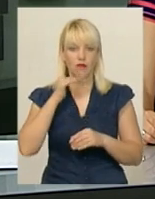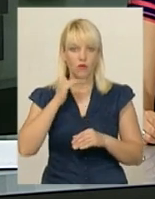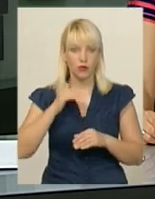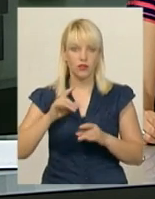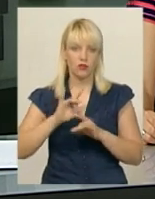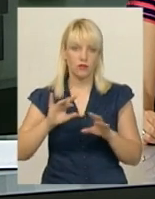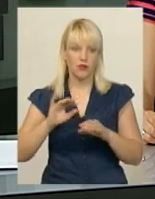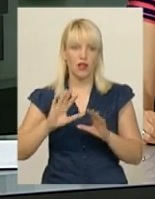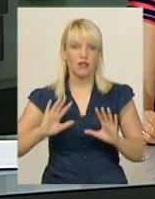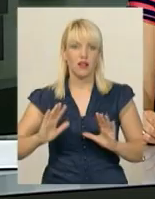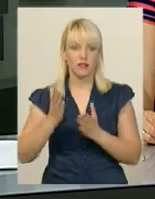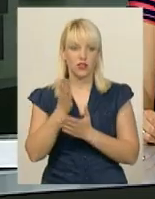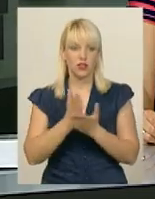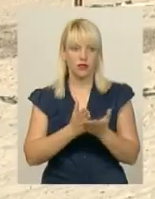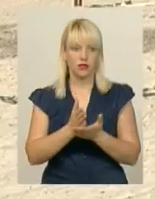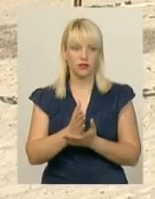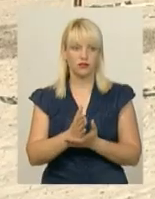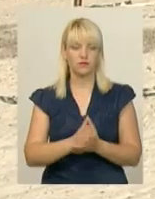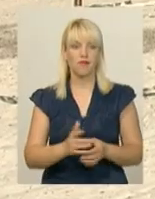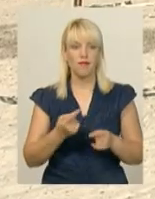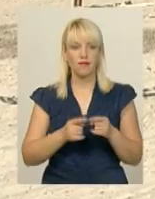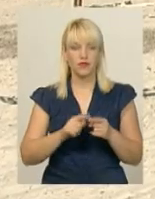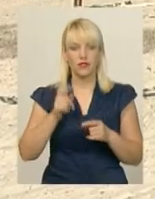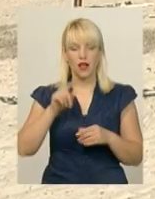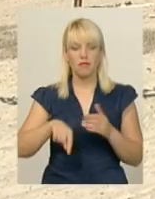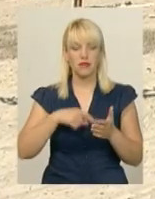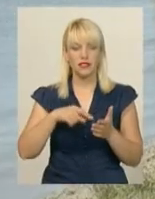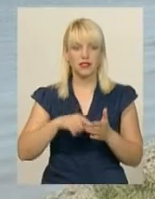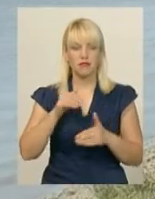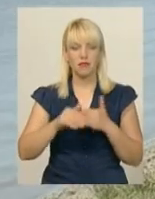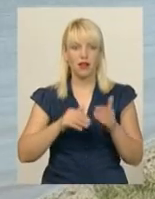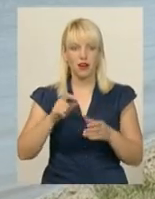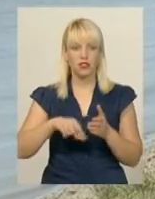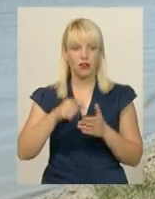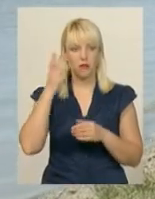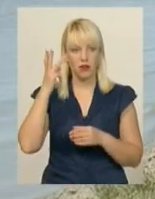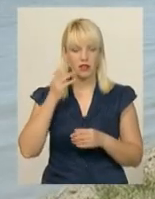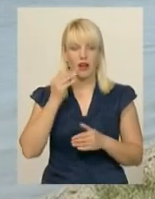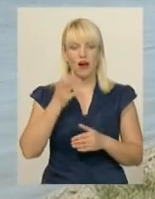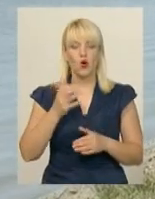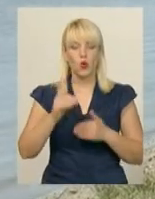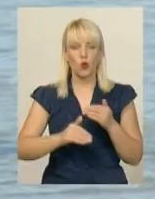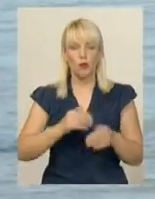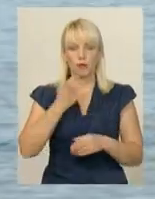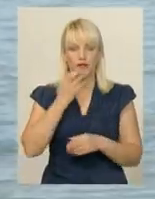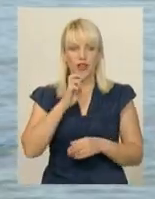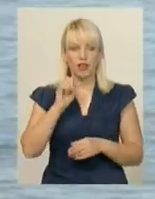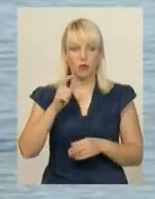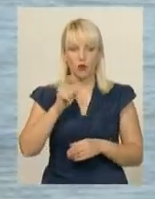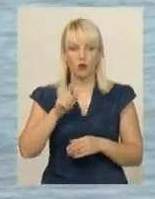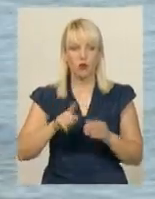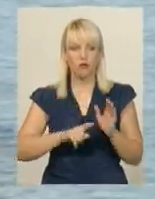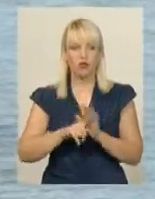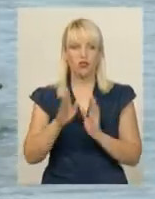пляжі. Наталя Сідова далі. Це міський пляж у Хмельницькому. Купатися у південному бузі жителі міста почали,